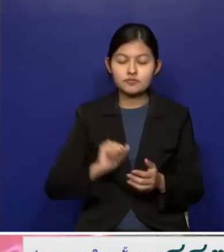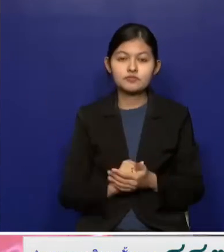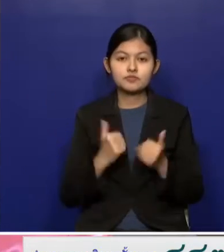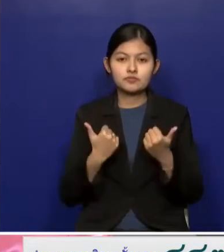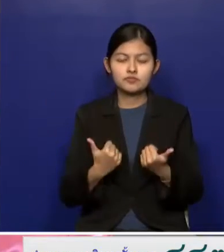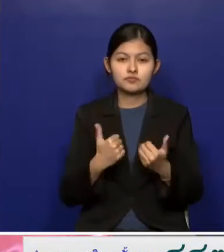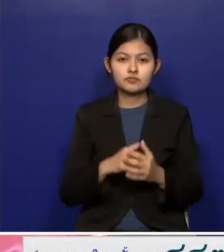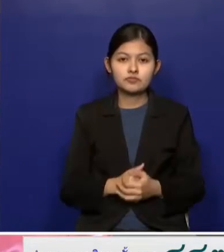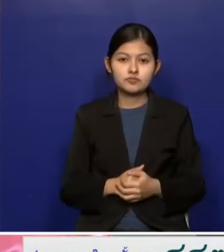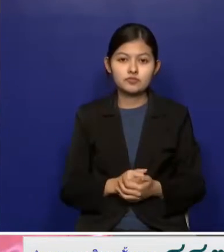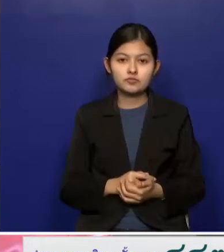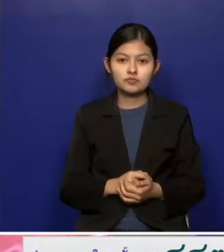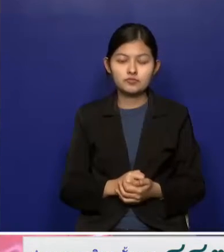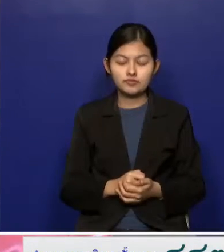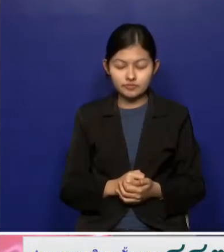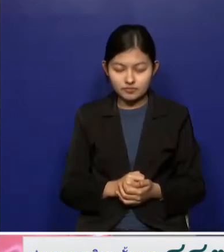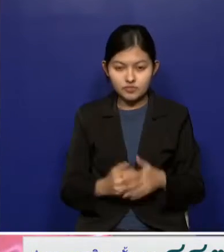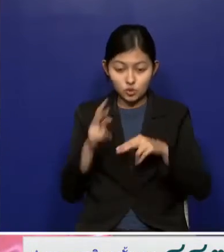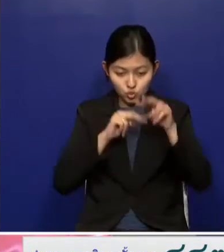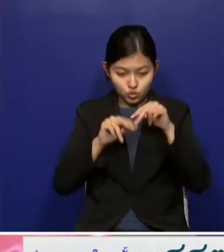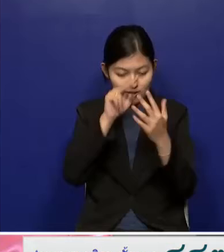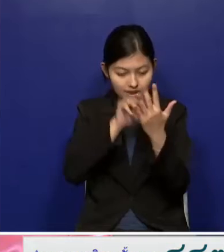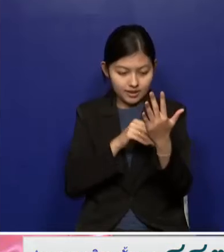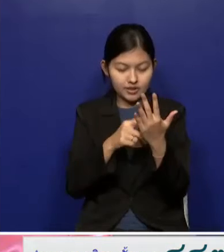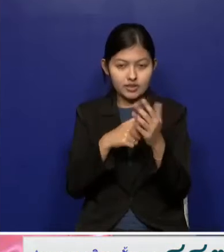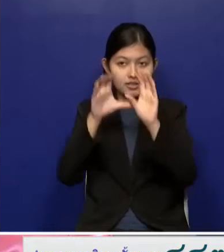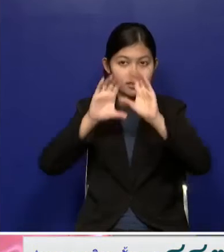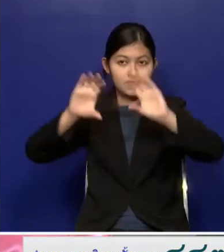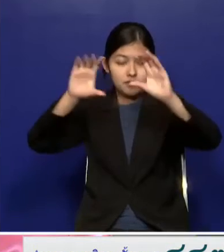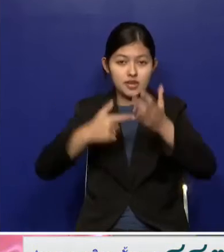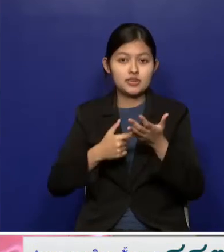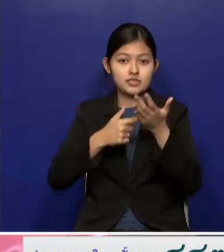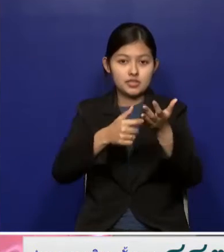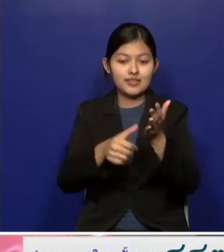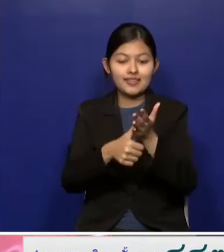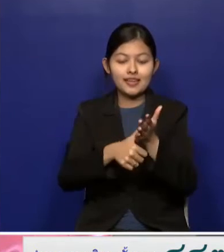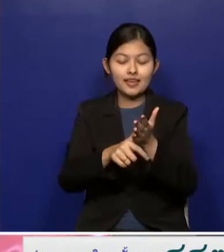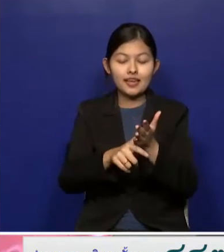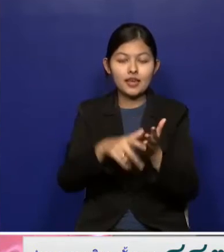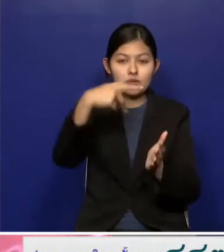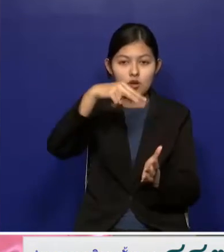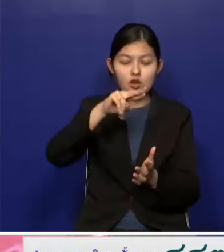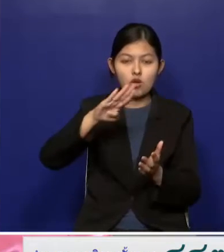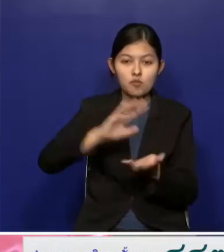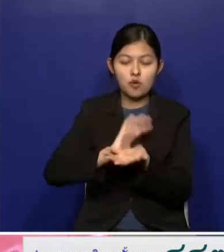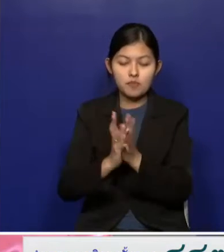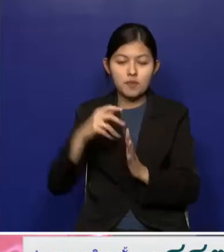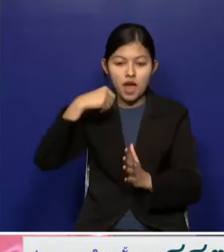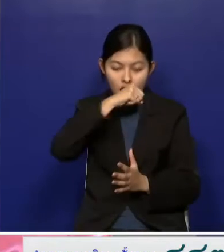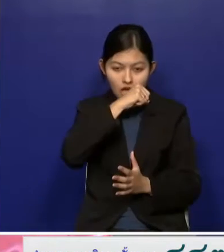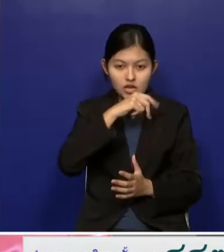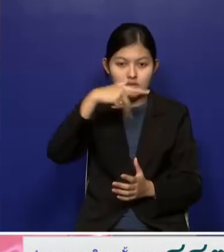ผมมาดูราลรย์วิ ของ ล่างของรัฐบาล ที่เสนอให้แ้ไขผรบออ้อยและนำตาร์คลาucosa